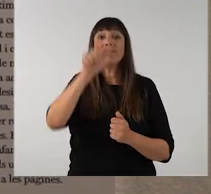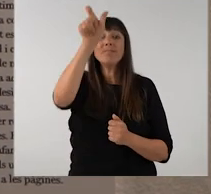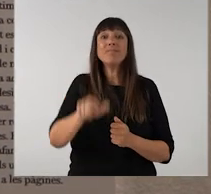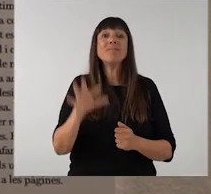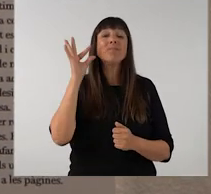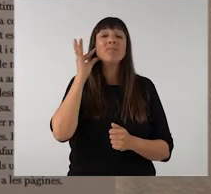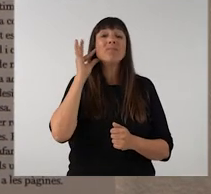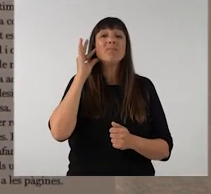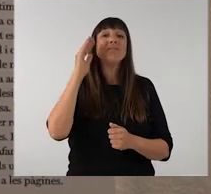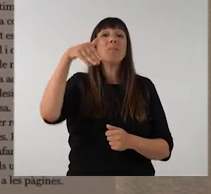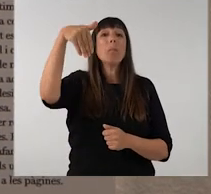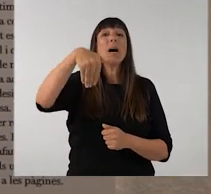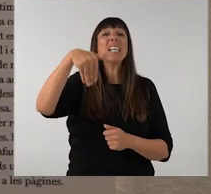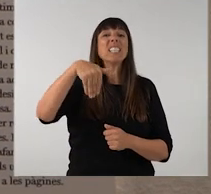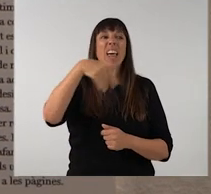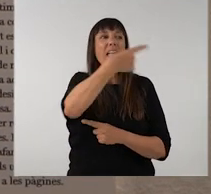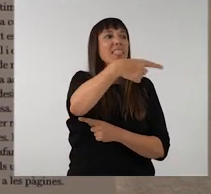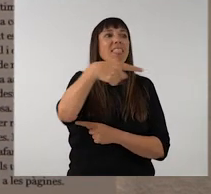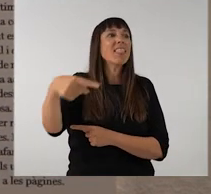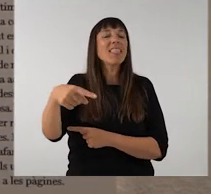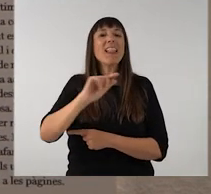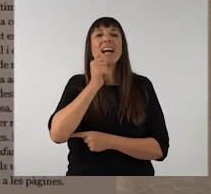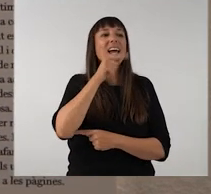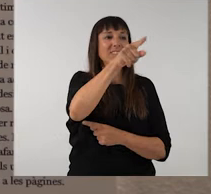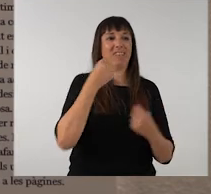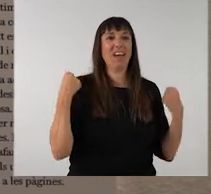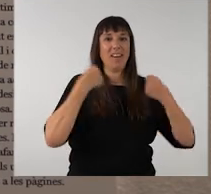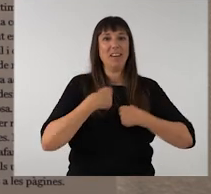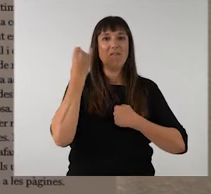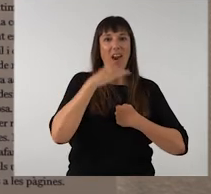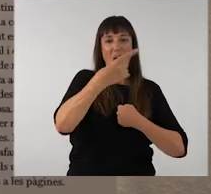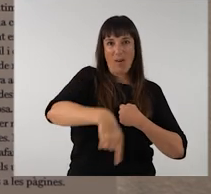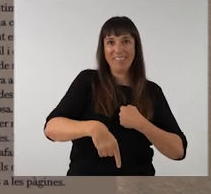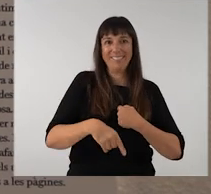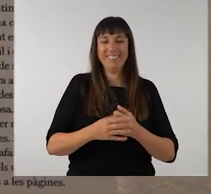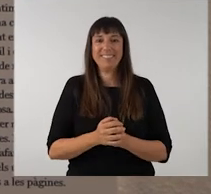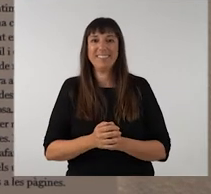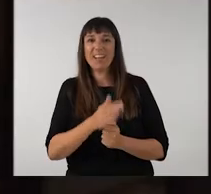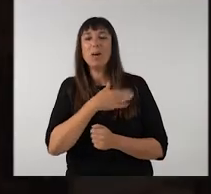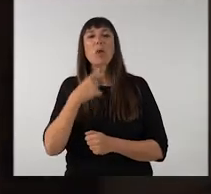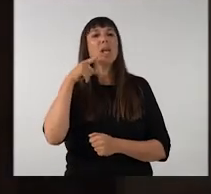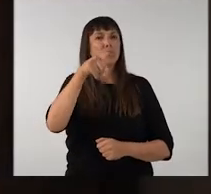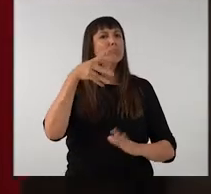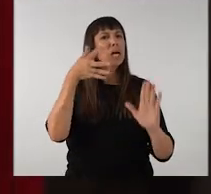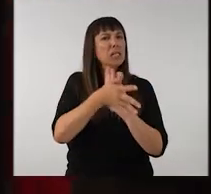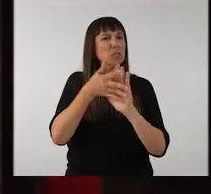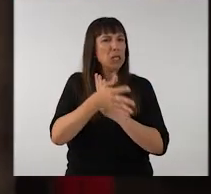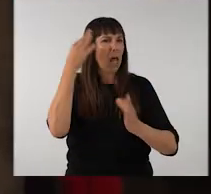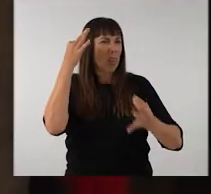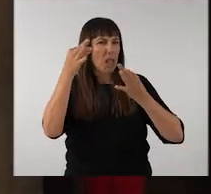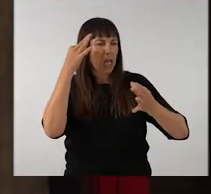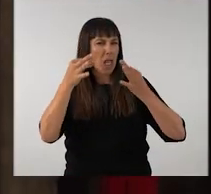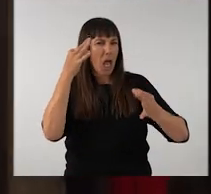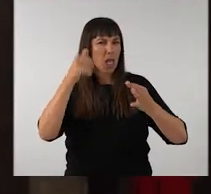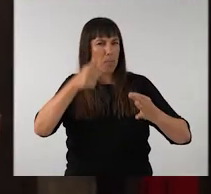Mercè Soler està per aquí, és l'artista que porta un abric blau, o sigui que ella també us pot explicar